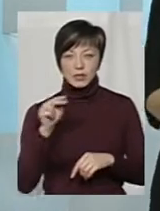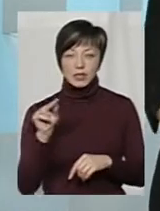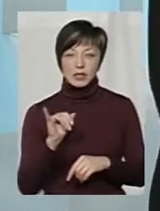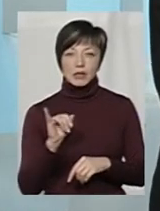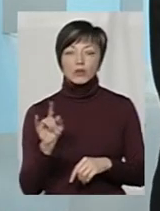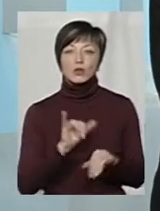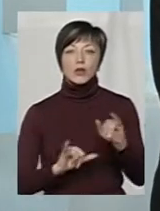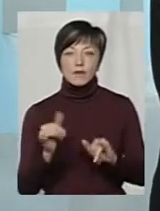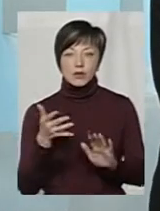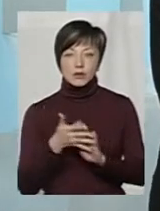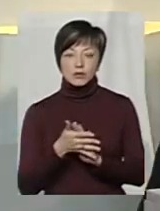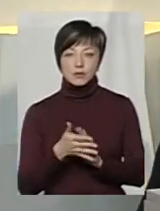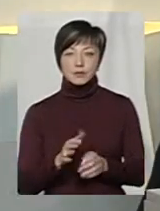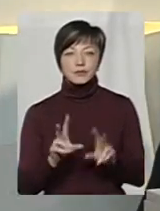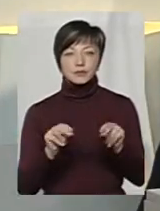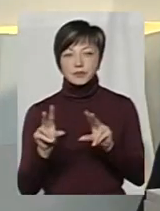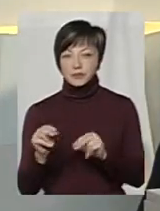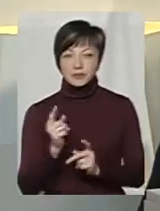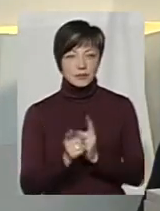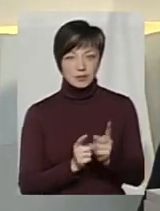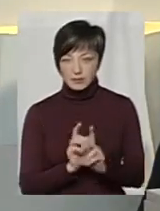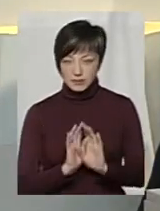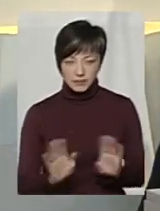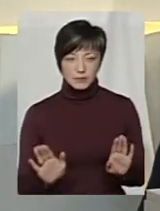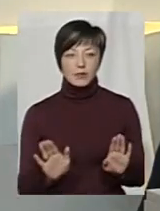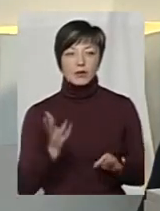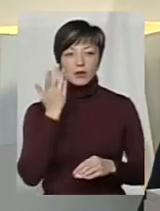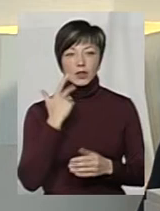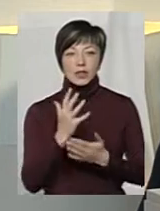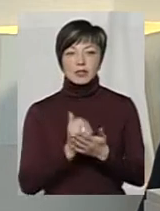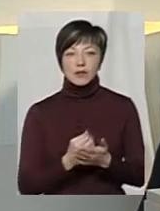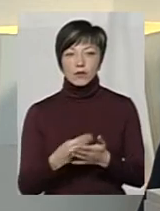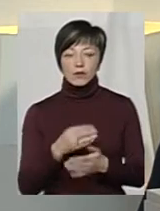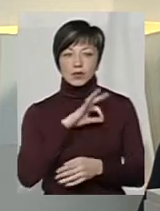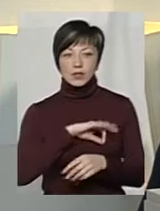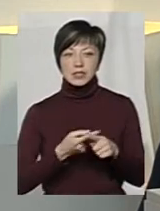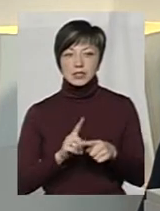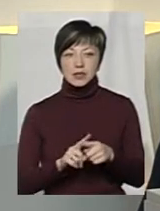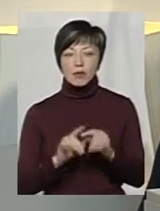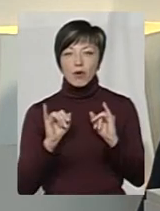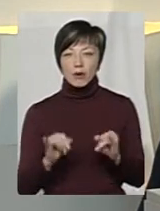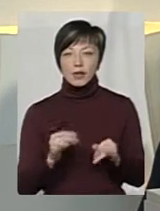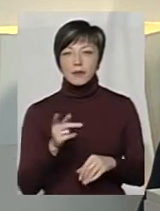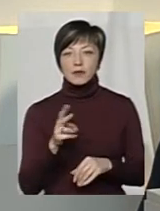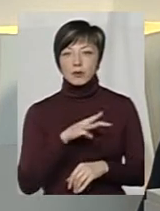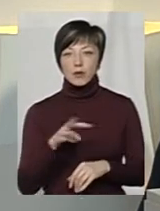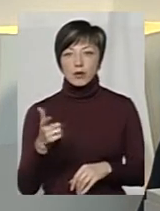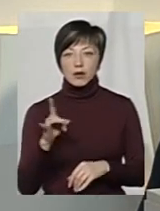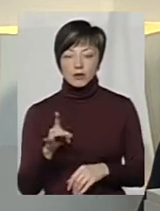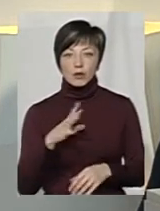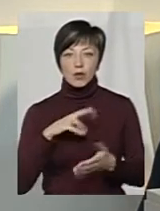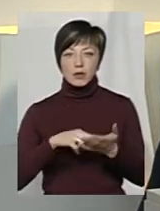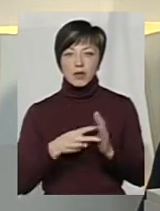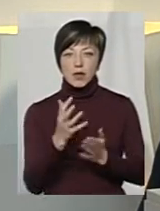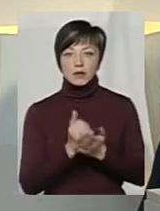на що використовувався? На щастя, не змінювався. Тому що коли резервний фонд використовується, це вже дуже погано. 1,5 мільйона гривень у нас було